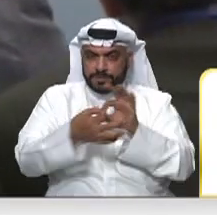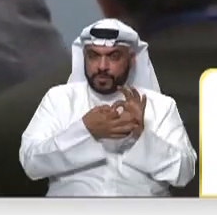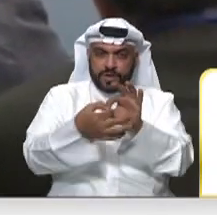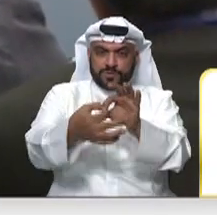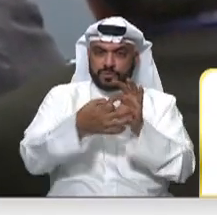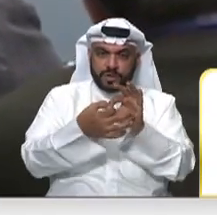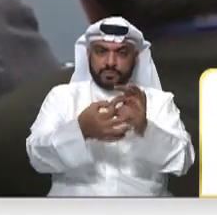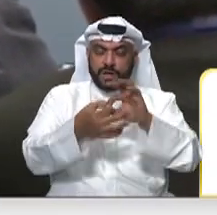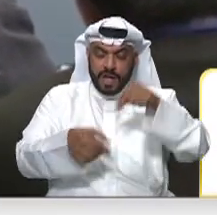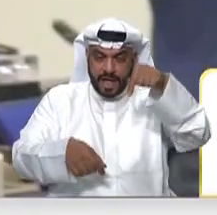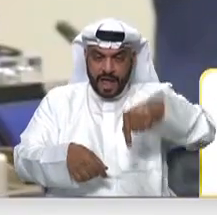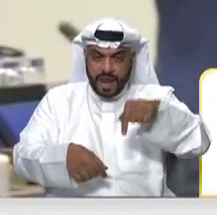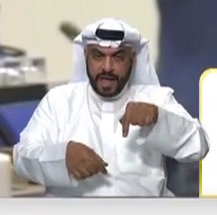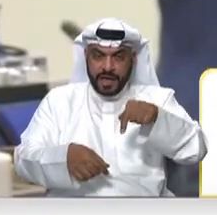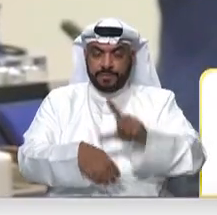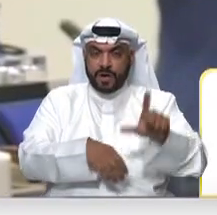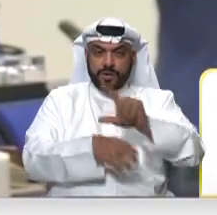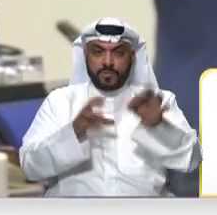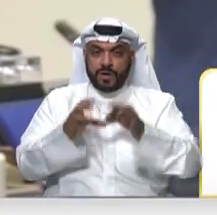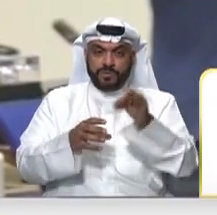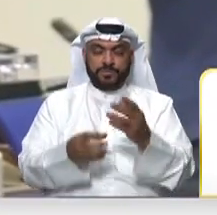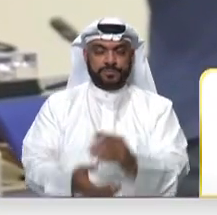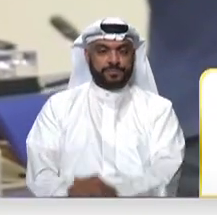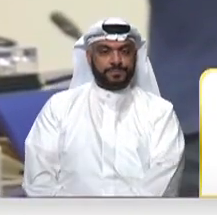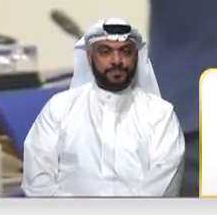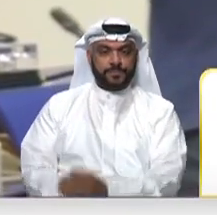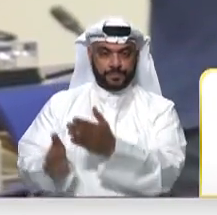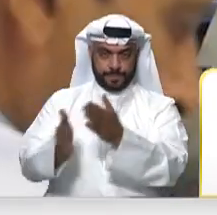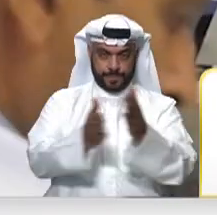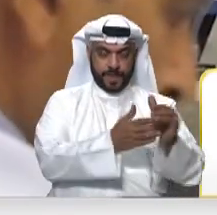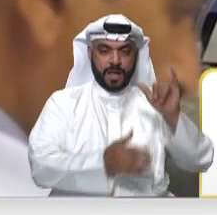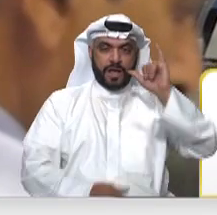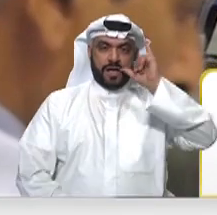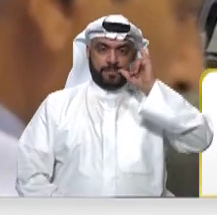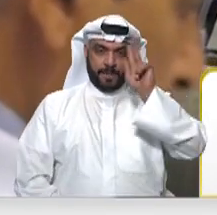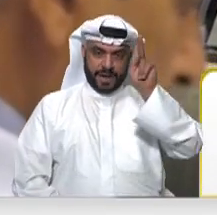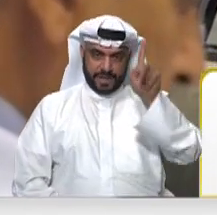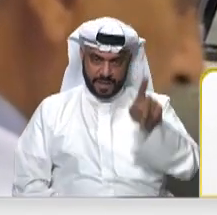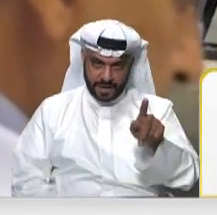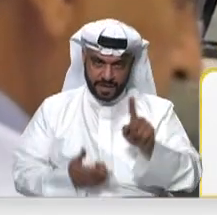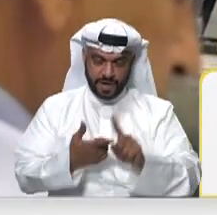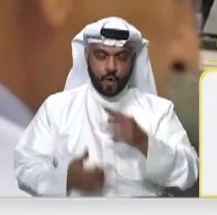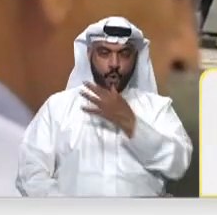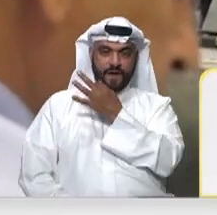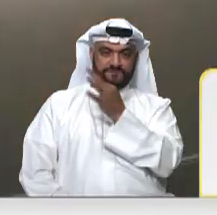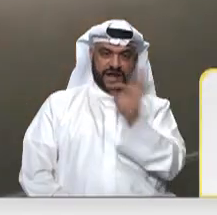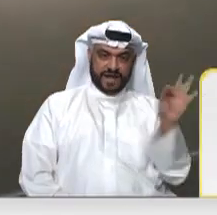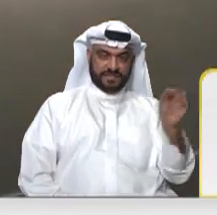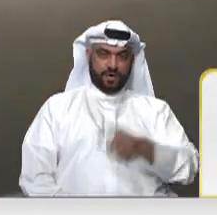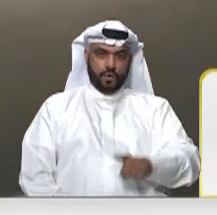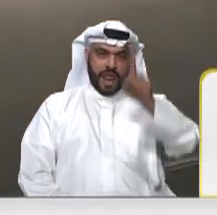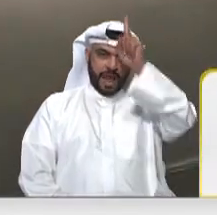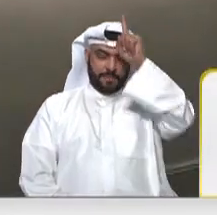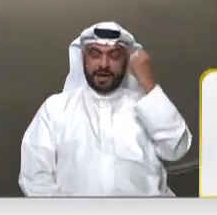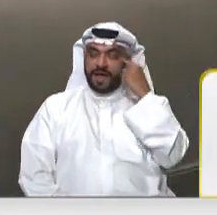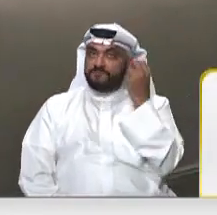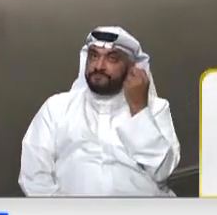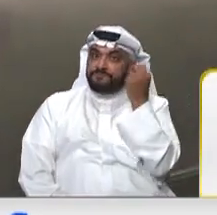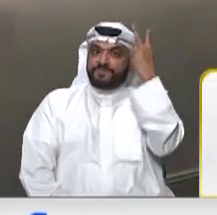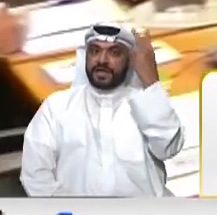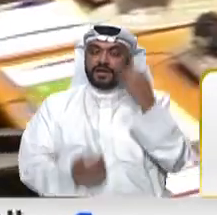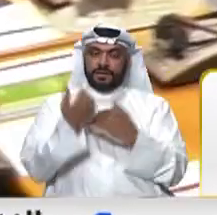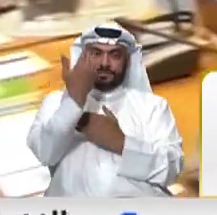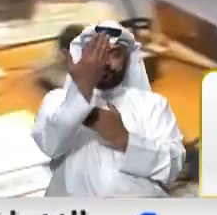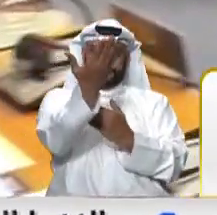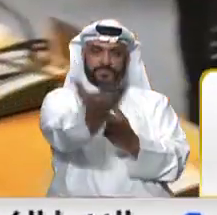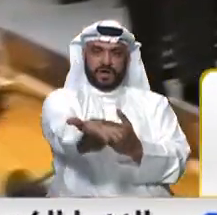والبلاد الان في مرحله تقليصها بريطانيا وفرنسا والمانيا كانت قد طرحت مشروع قرار على مجلس